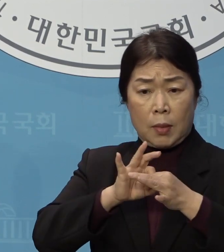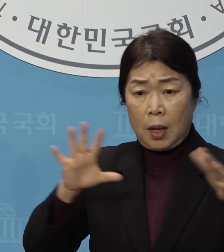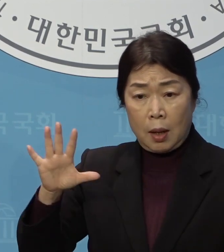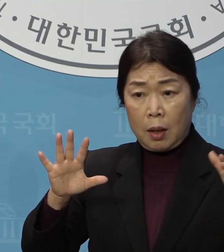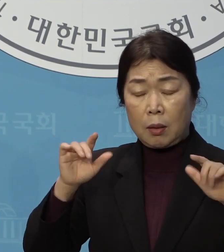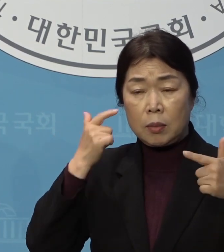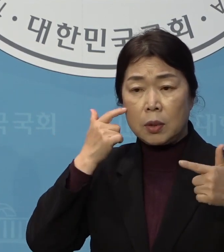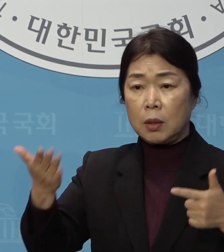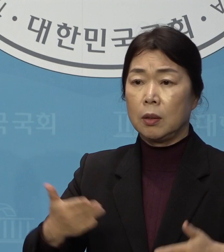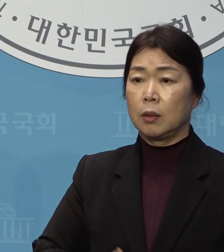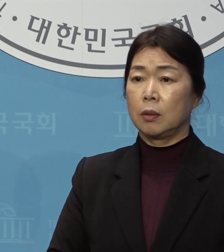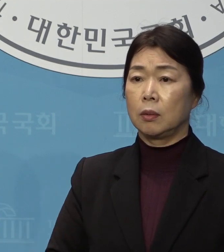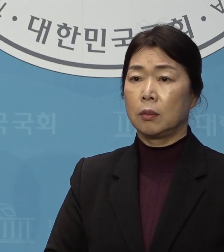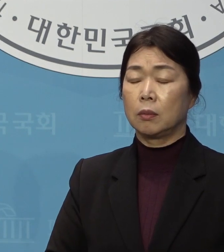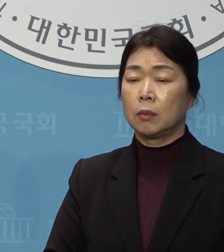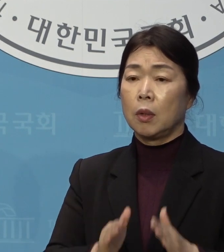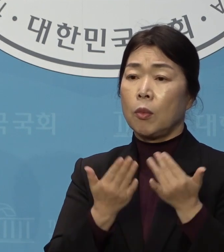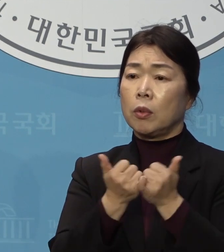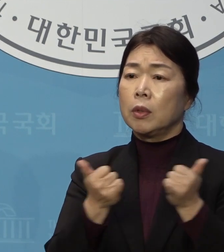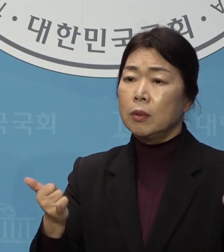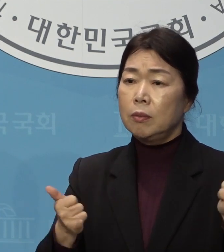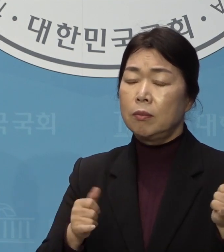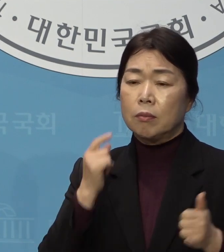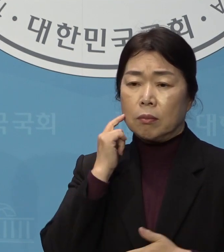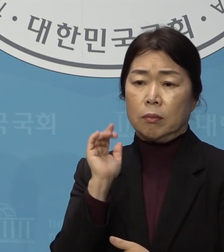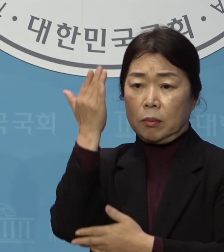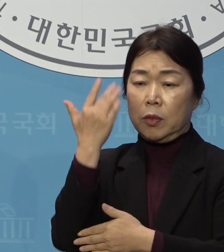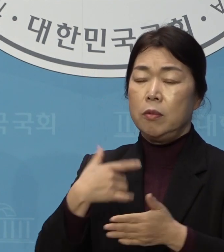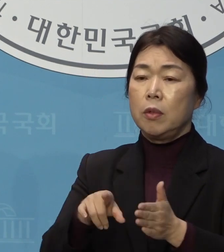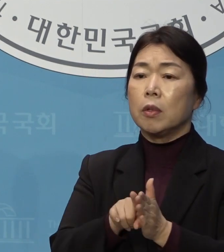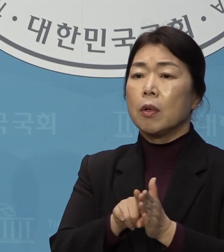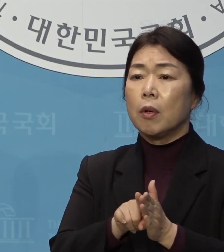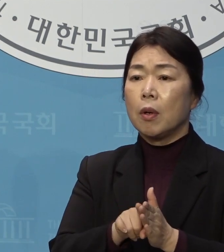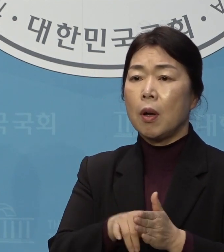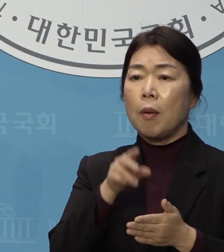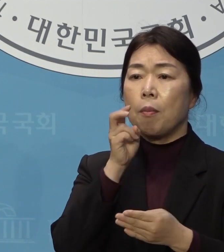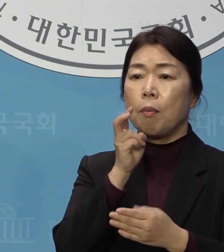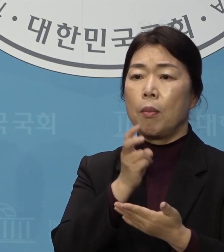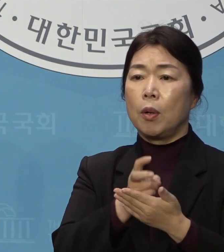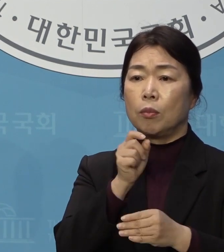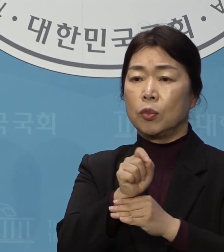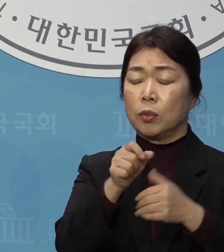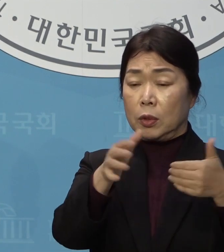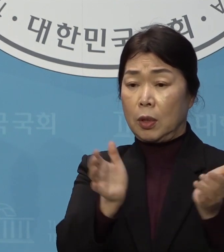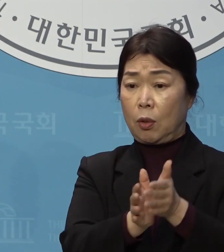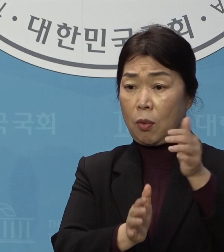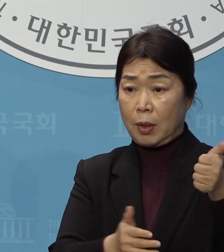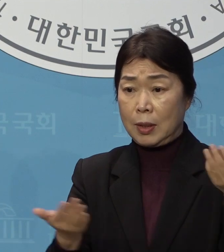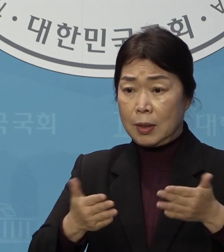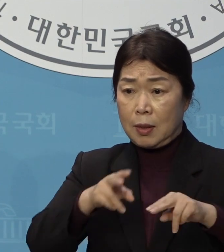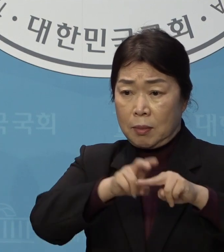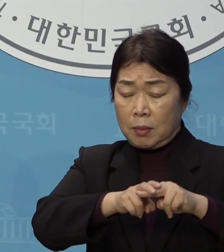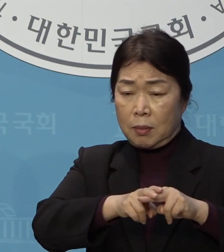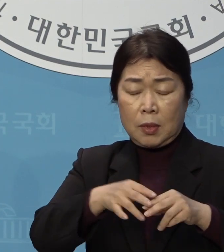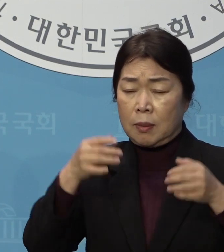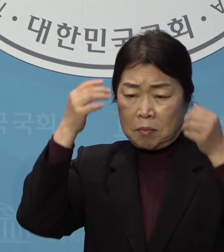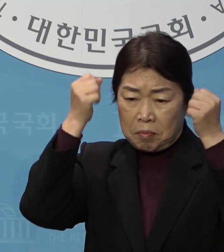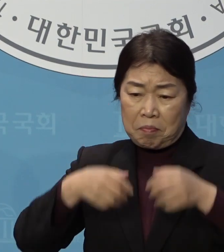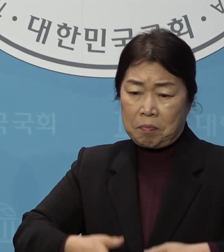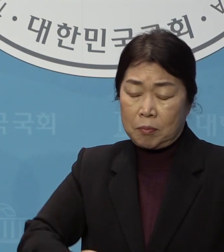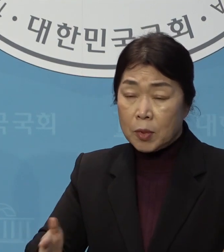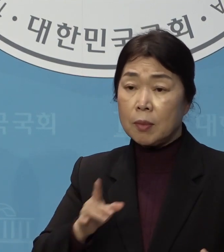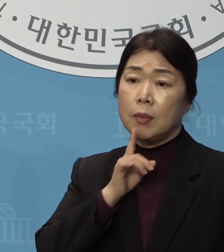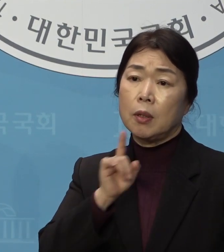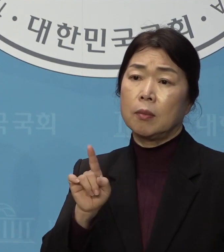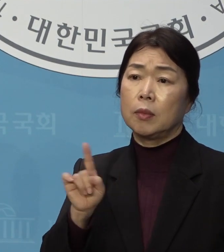자신의 영달을 위해 법무 행정의 공백은 아무 일도 아니라는 무책임한 태도에 어처구니가 없습니다 그동안